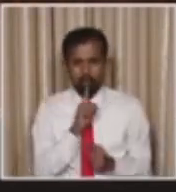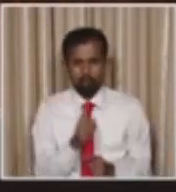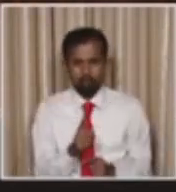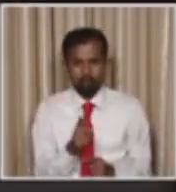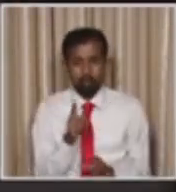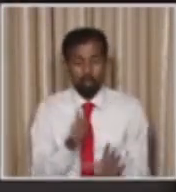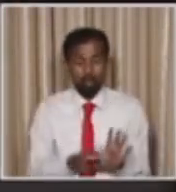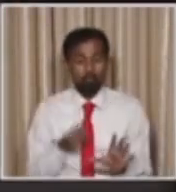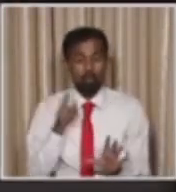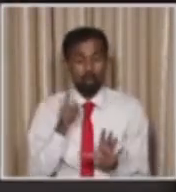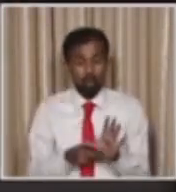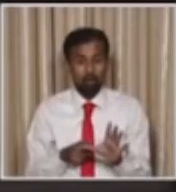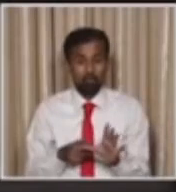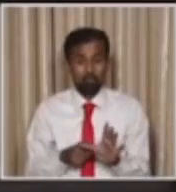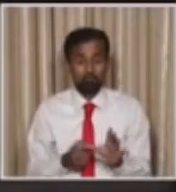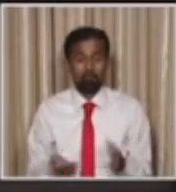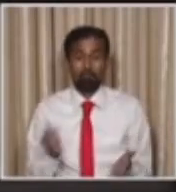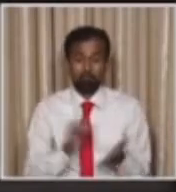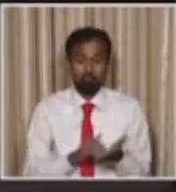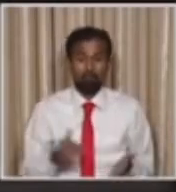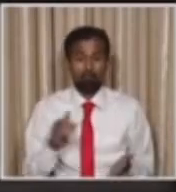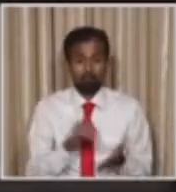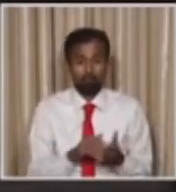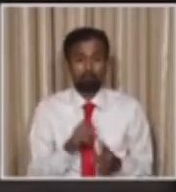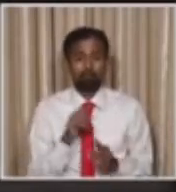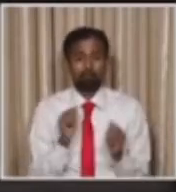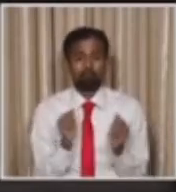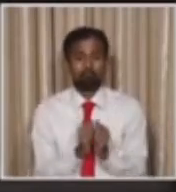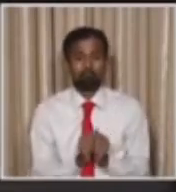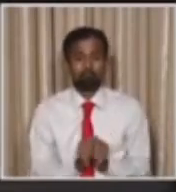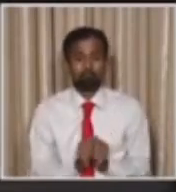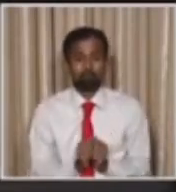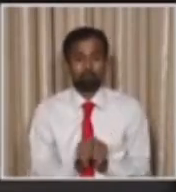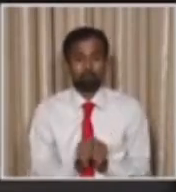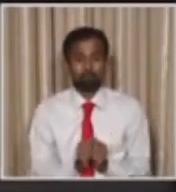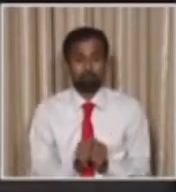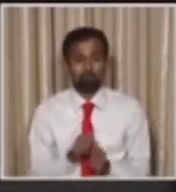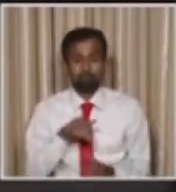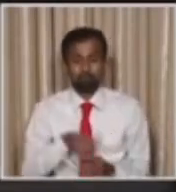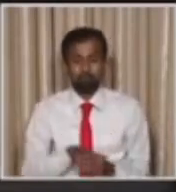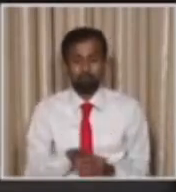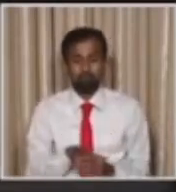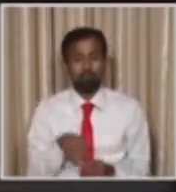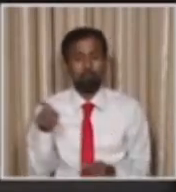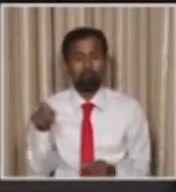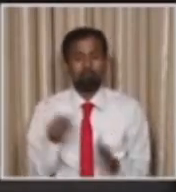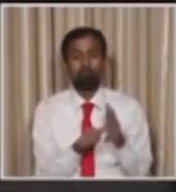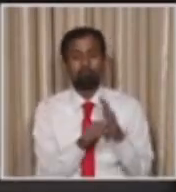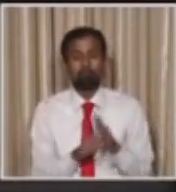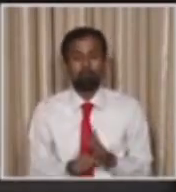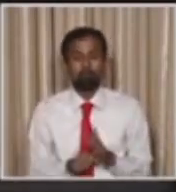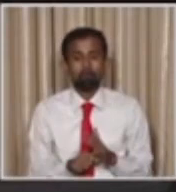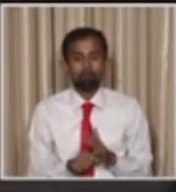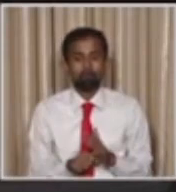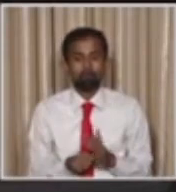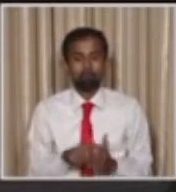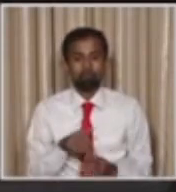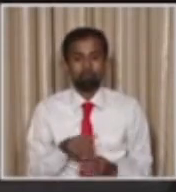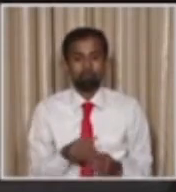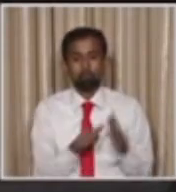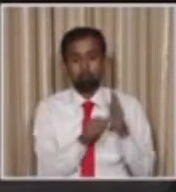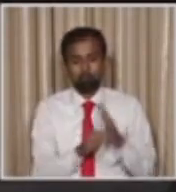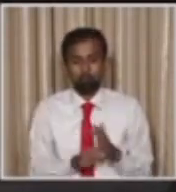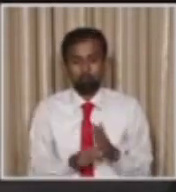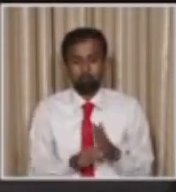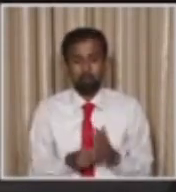मेक अवरुदु गाणा तेसे होद होद मडे दाना कटुत्ता के मे तुलिन काटद करन असाधारण मे तुलिन असाधारण